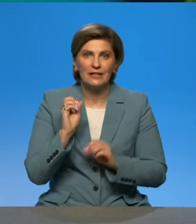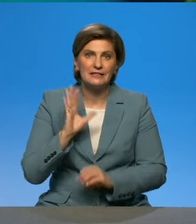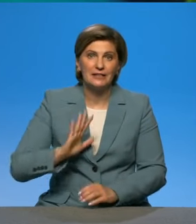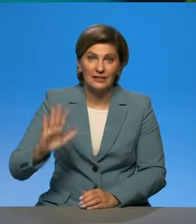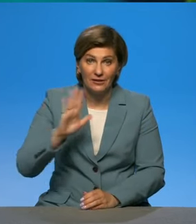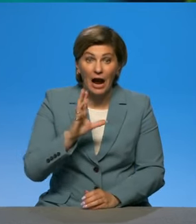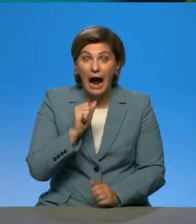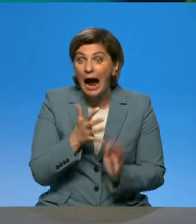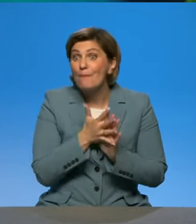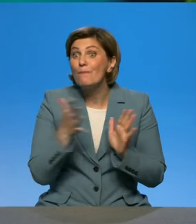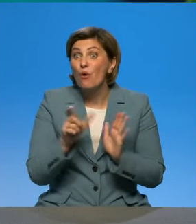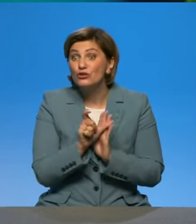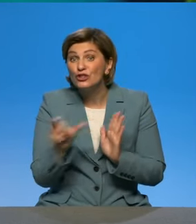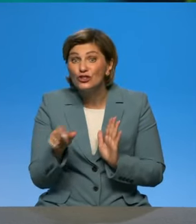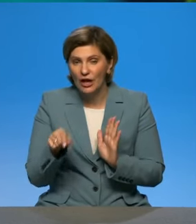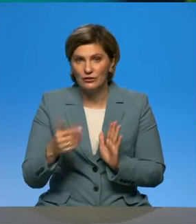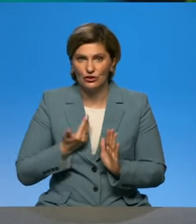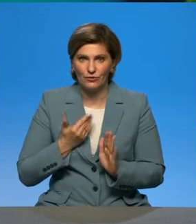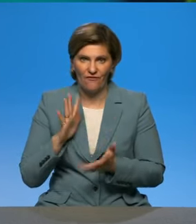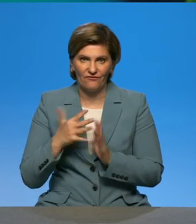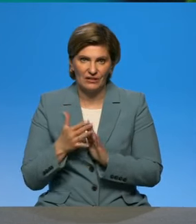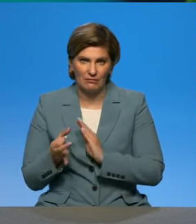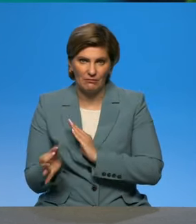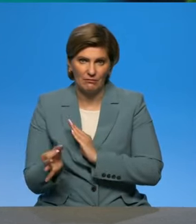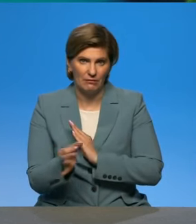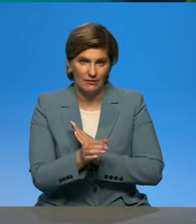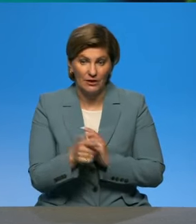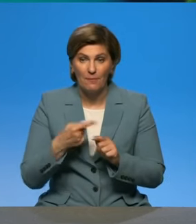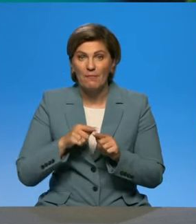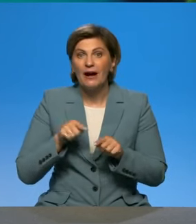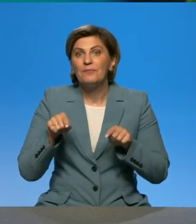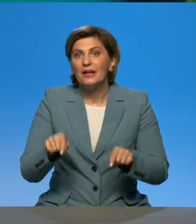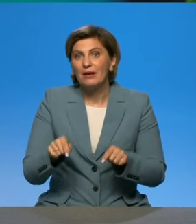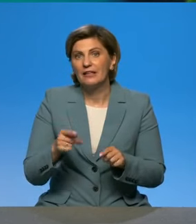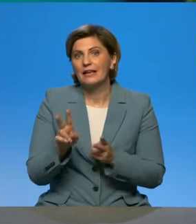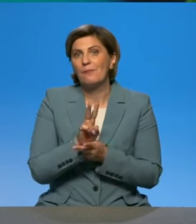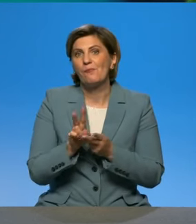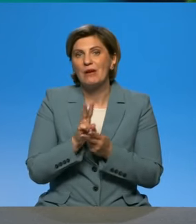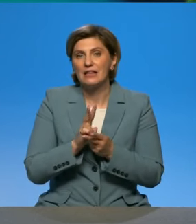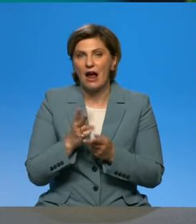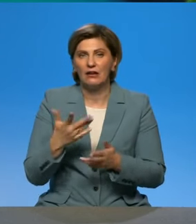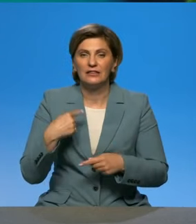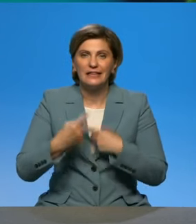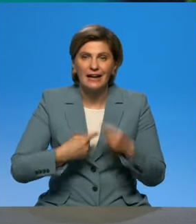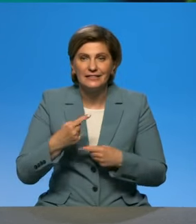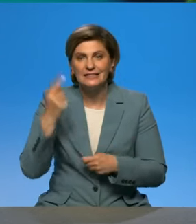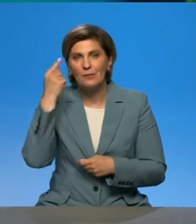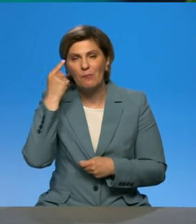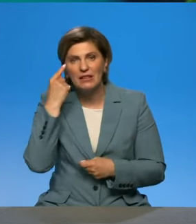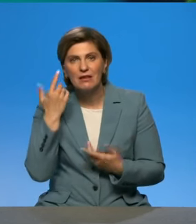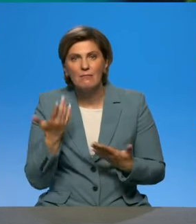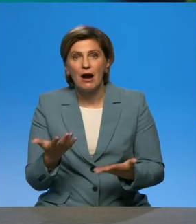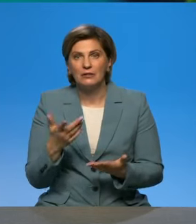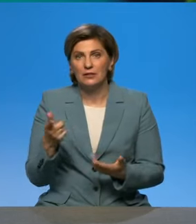живет в деревнях. Это, конечно же, немножко меняет ситуацию, восприятие, клановость, традиции, понимание, да, как кто ты, брат,